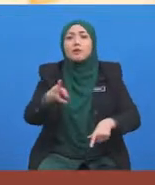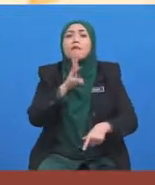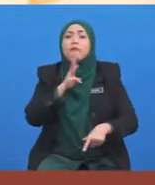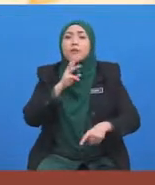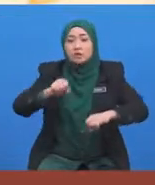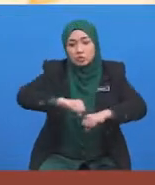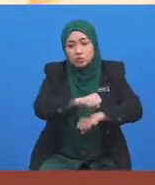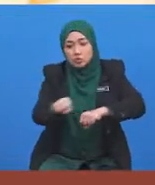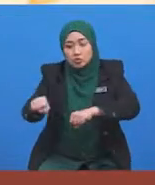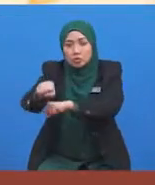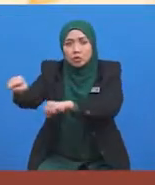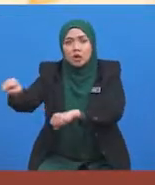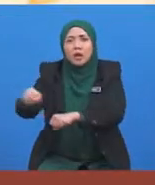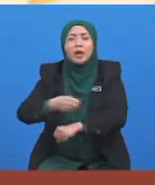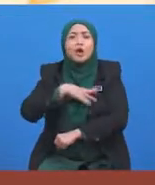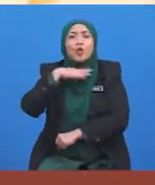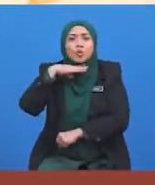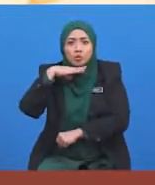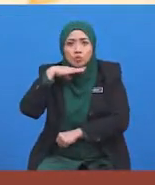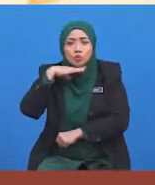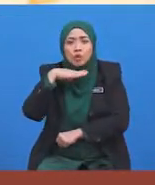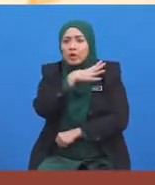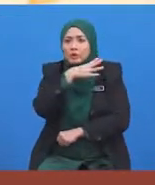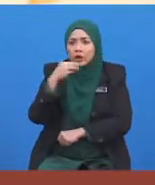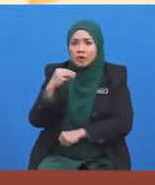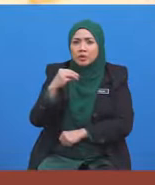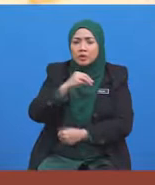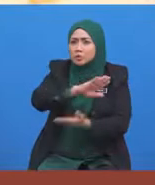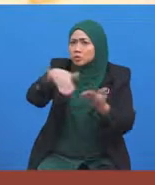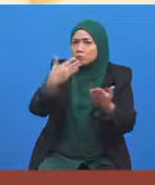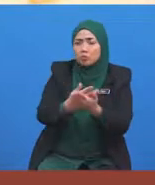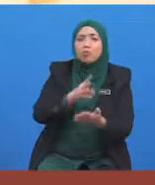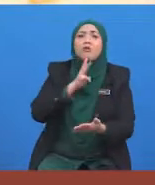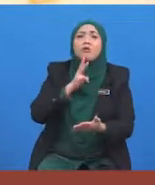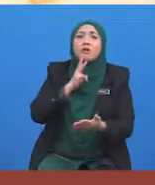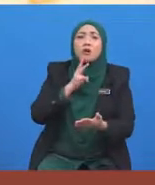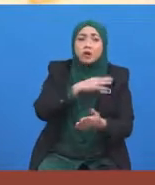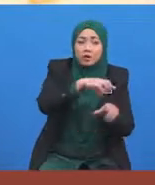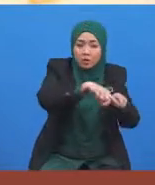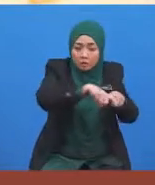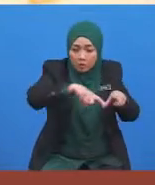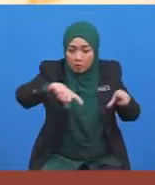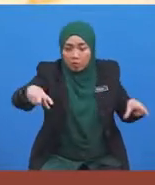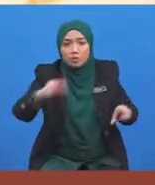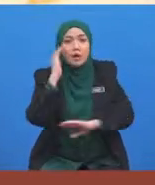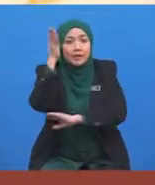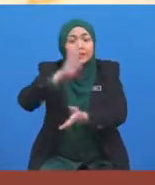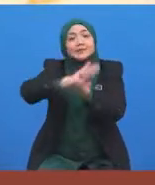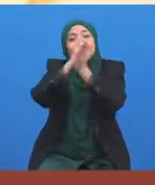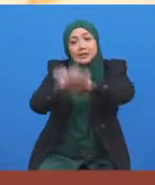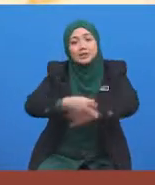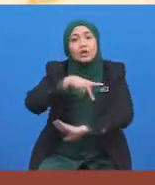tanah runtuh dan aliran lumpur akan mencemarkan sumber air yang terdapat di sesebuah kawasan lembangan saliran, di